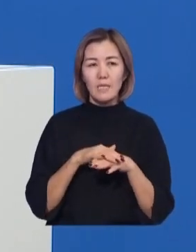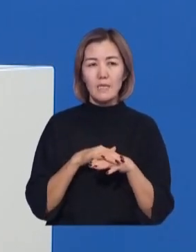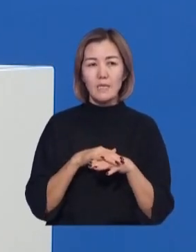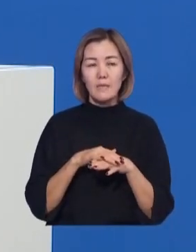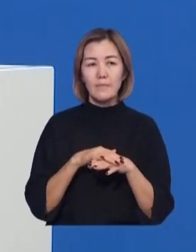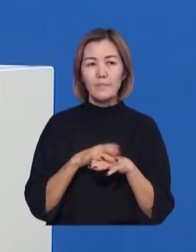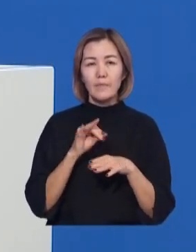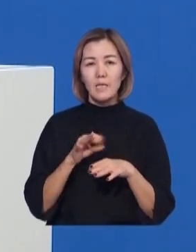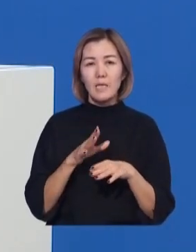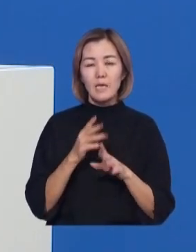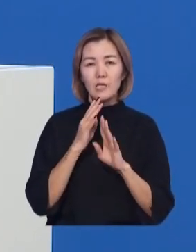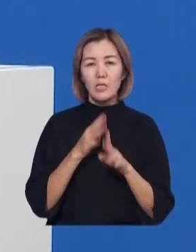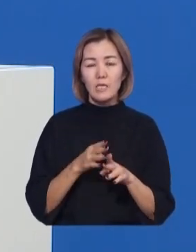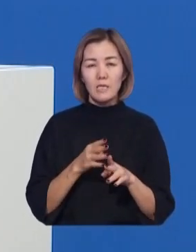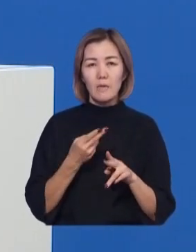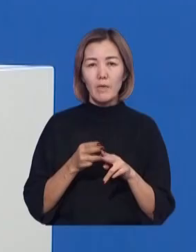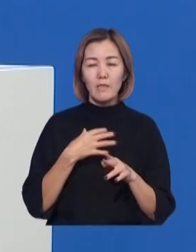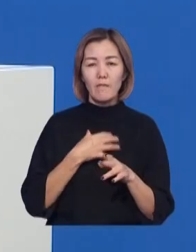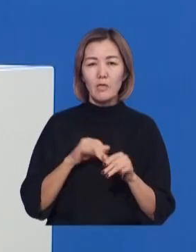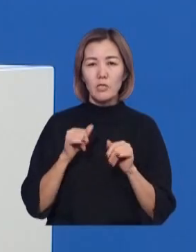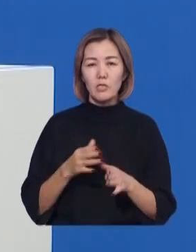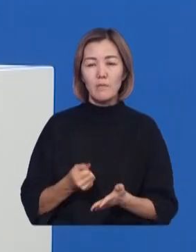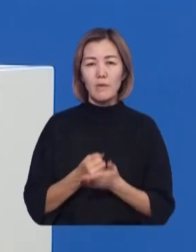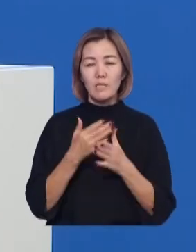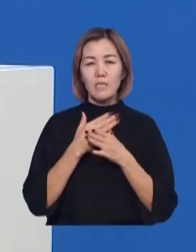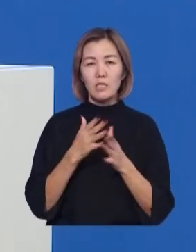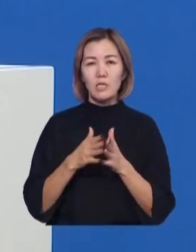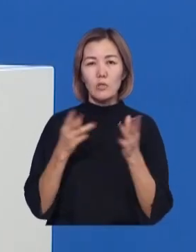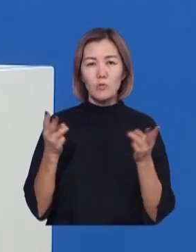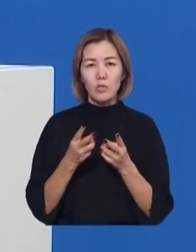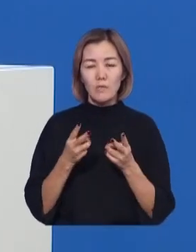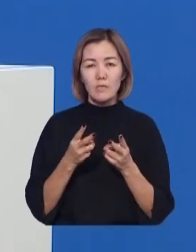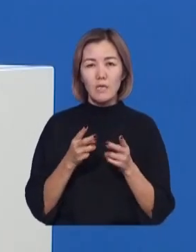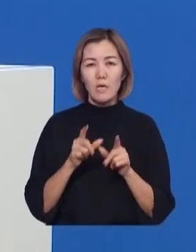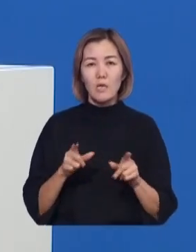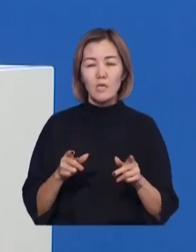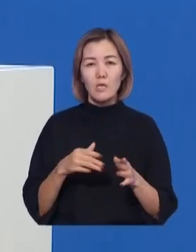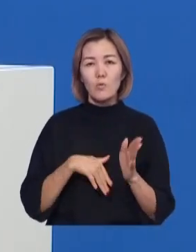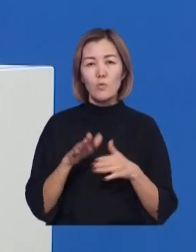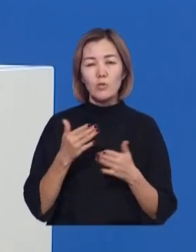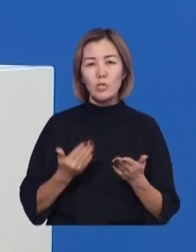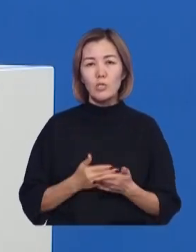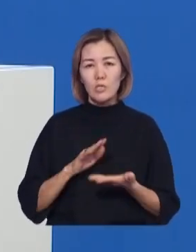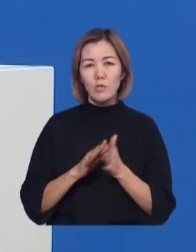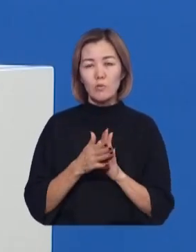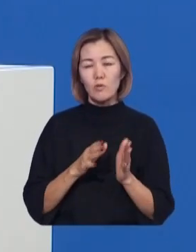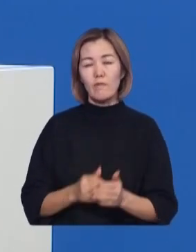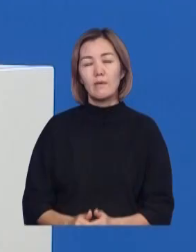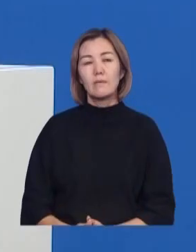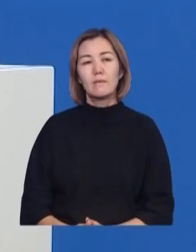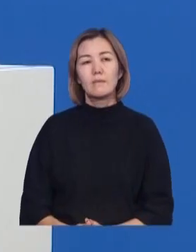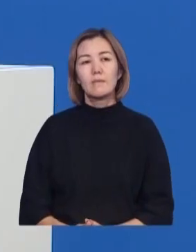населения и очередникам это важный Шаг в поддержке наиболее нуждающихся граждан и улучшения их жизненных